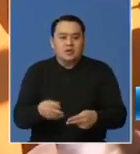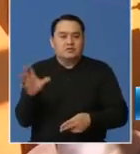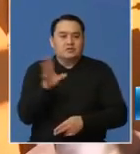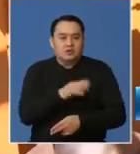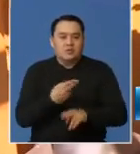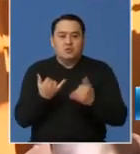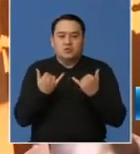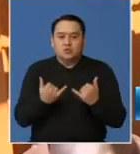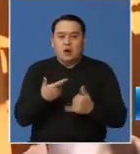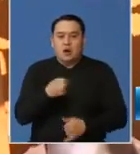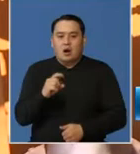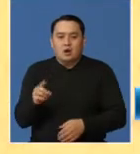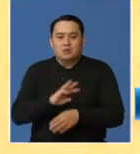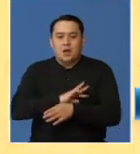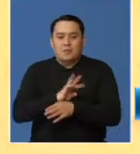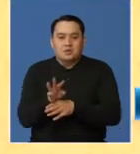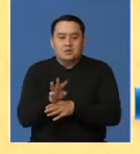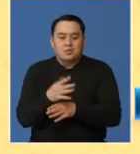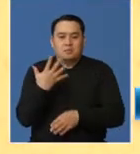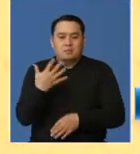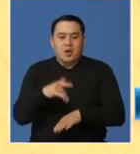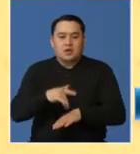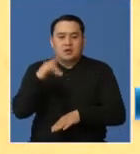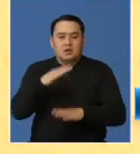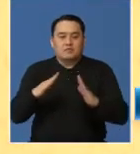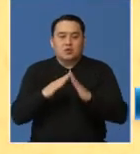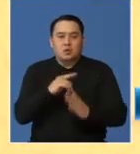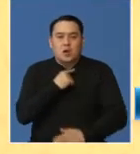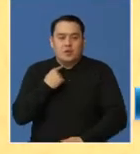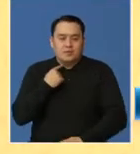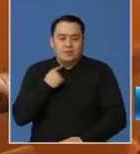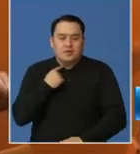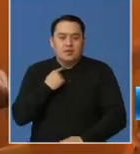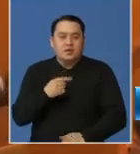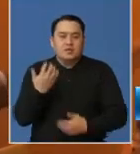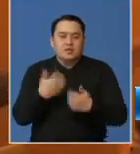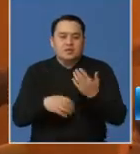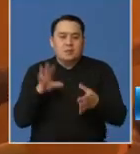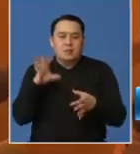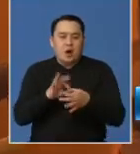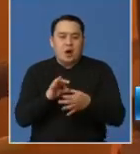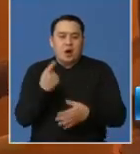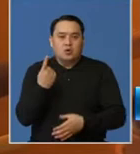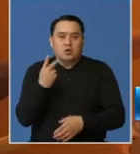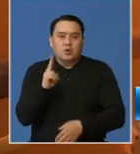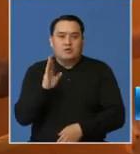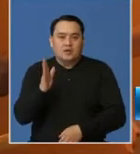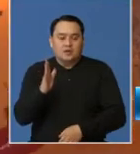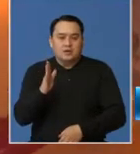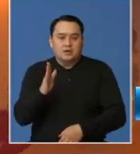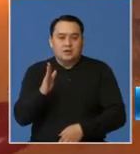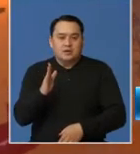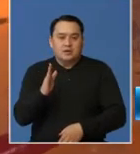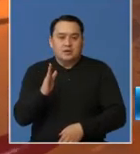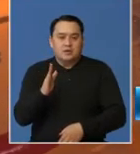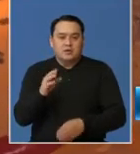на данный момент голубым топливом обзавелись 5 многоэтажных домов Талдыкургана. Средняя стоимость подключения одной квартиры обошлась жителям